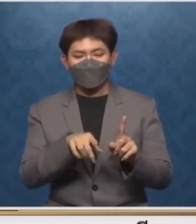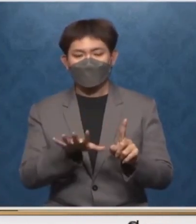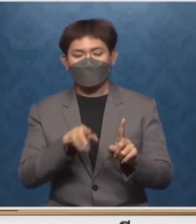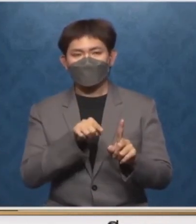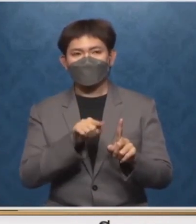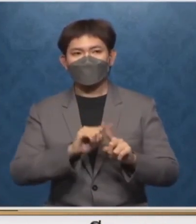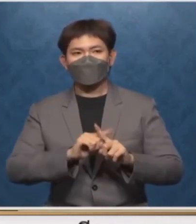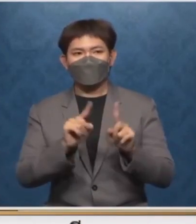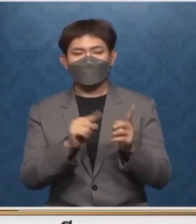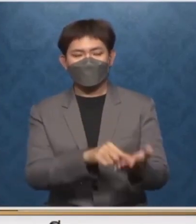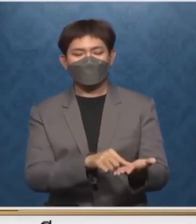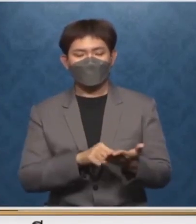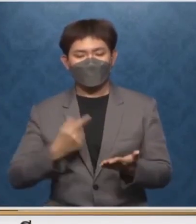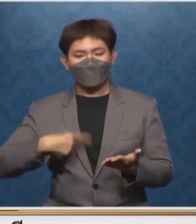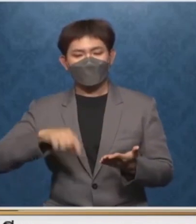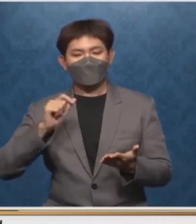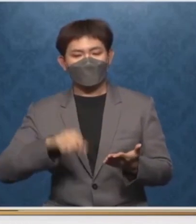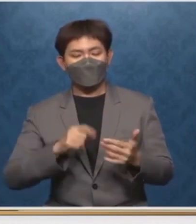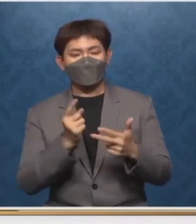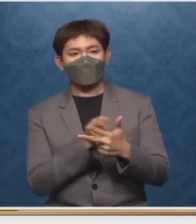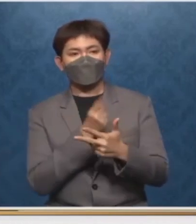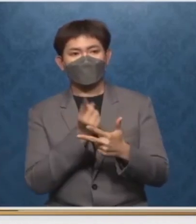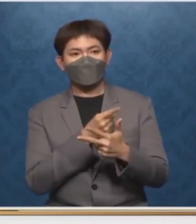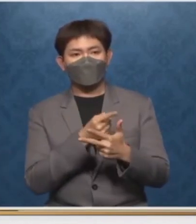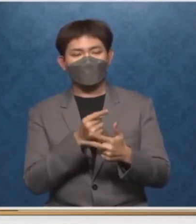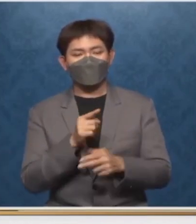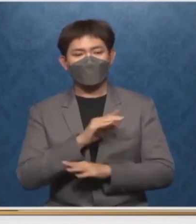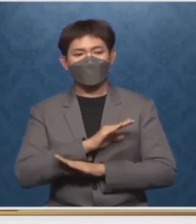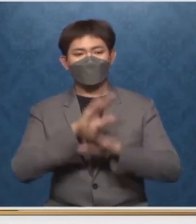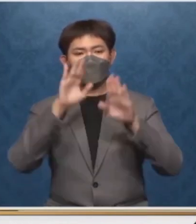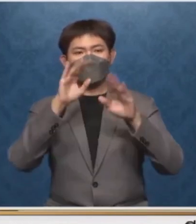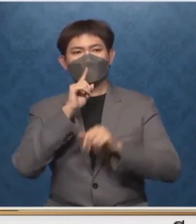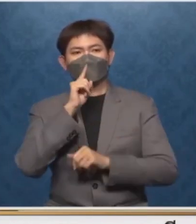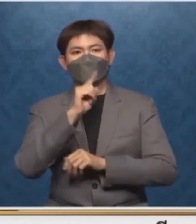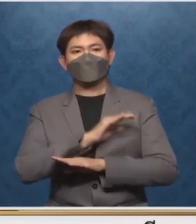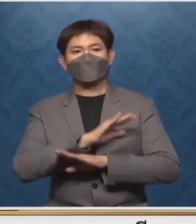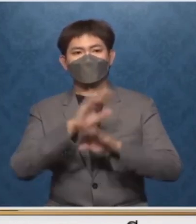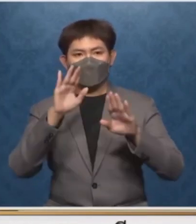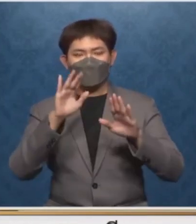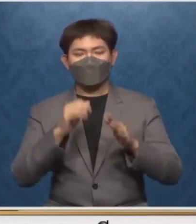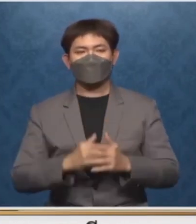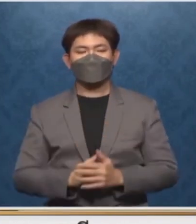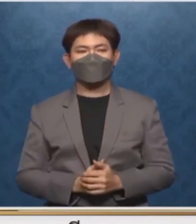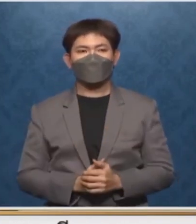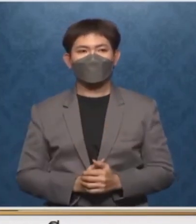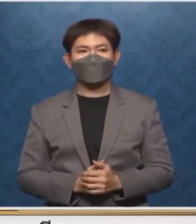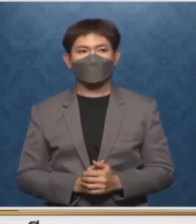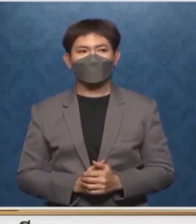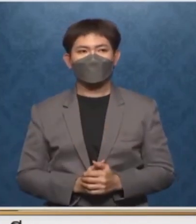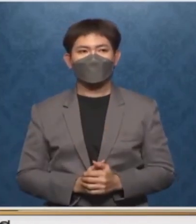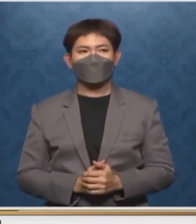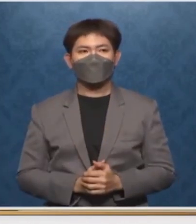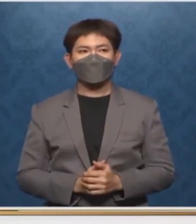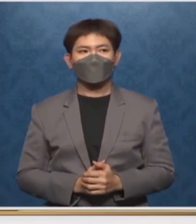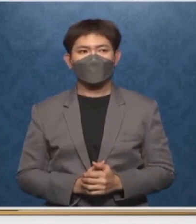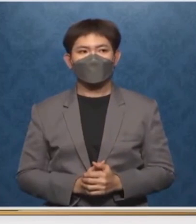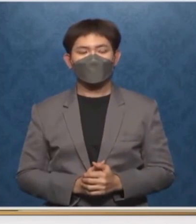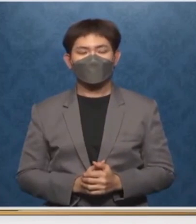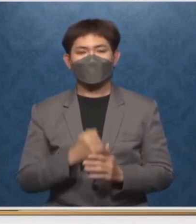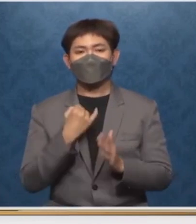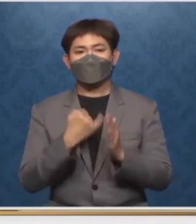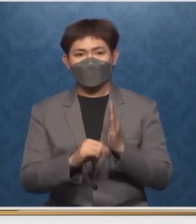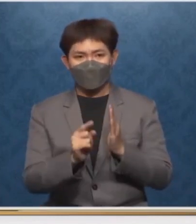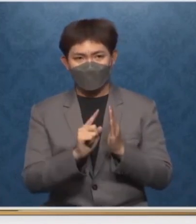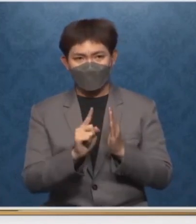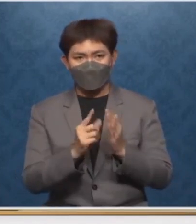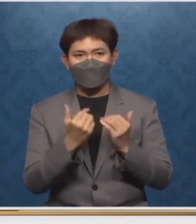าถึงศาลฎีกาศาลฎีกาได้ยกฟ้องทั้งหมดทั้ง5คนค่ะท่านประธานและถึงจะมีความผิดในกรณี